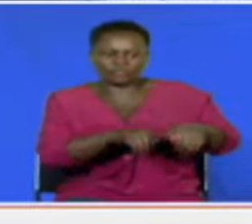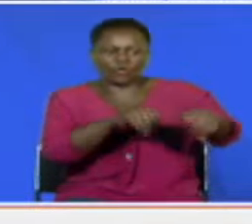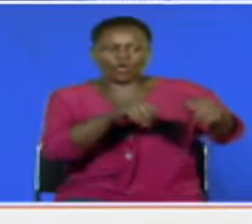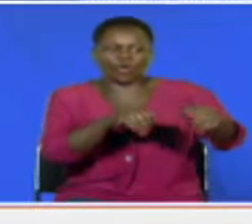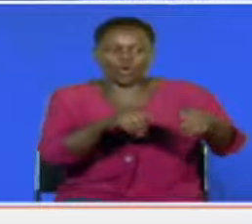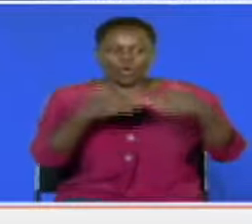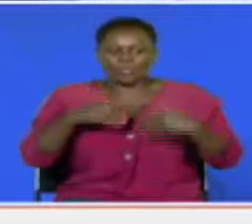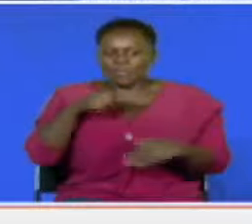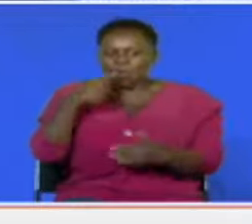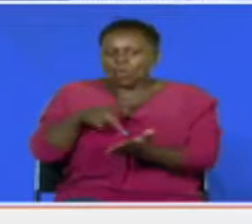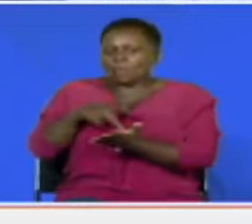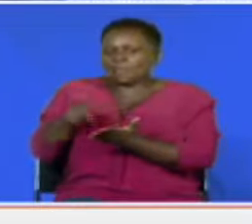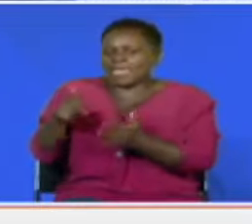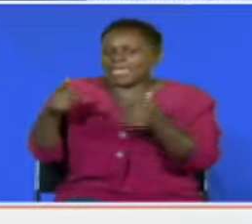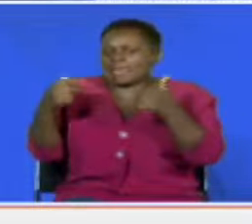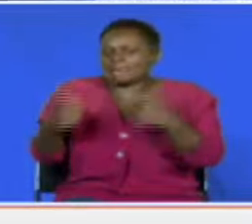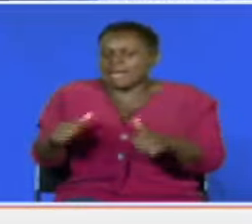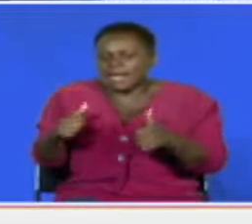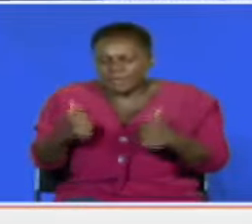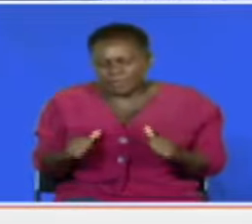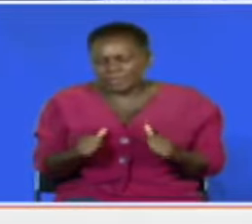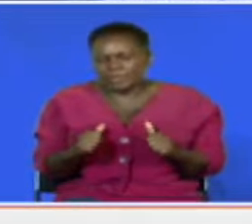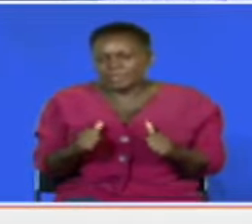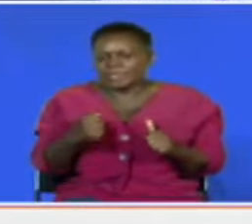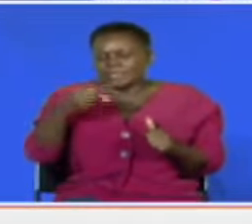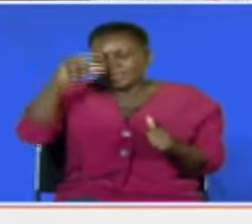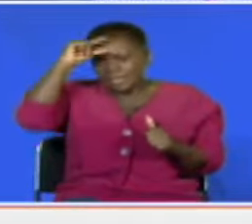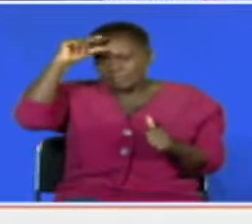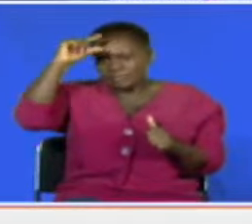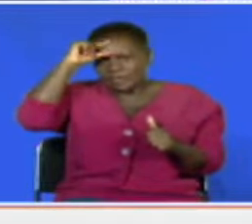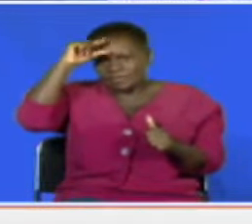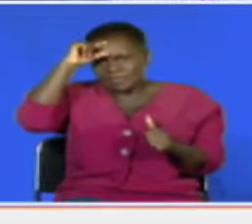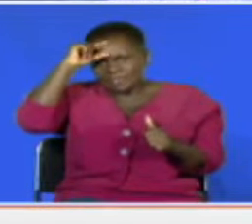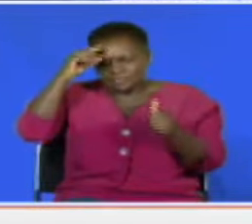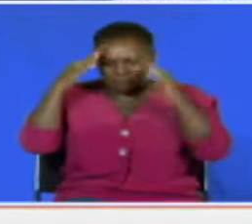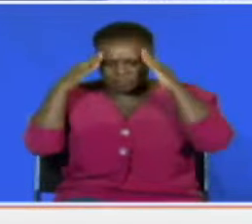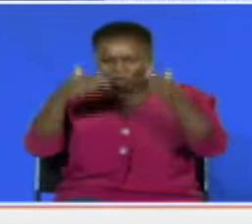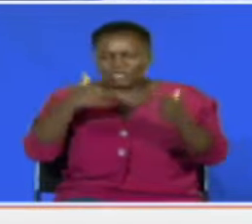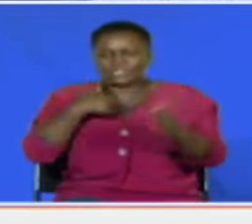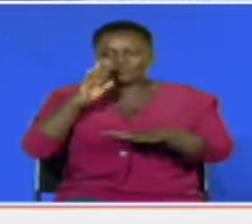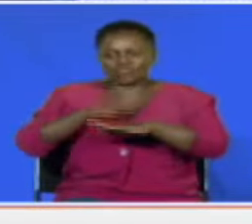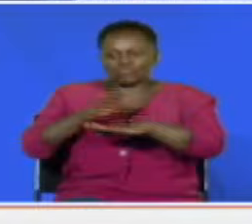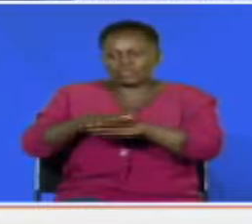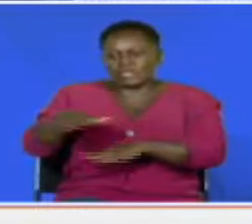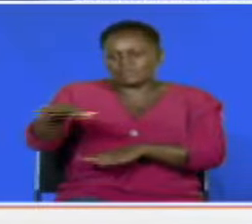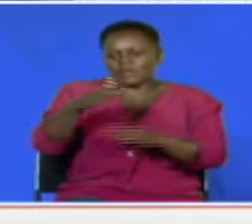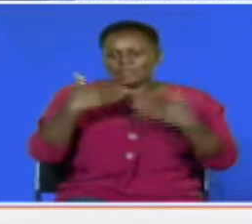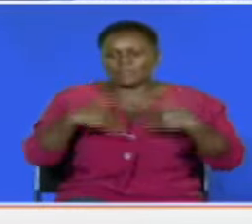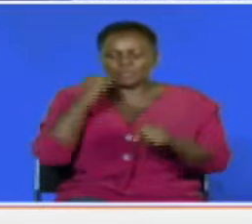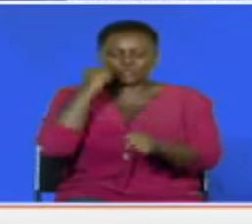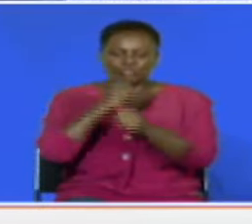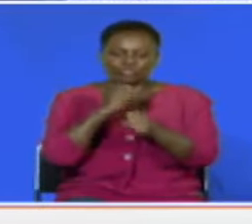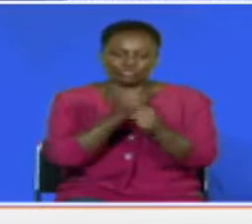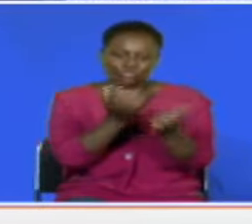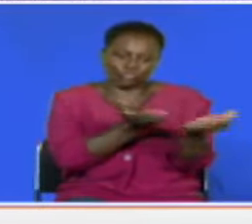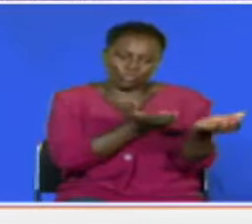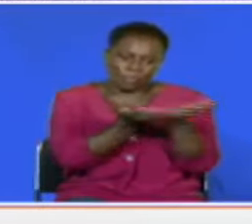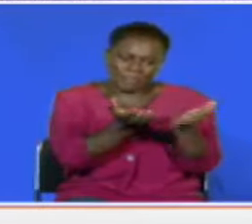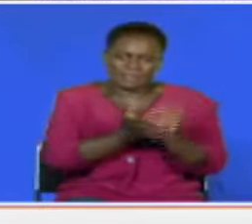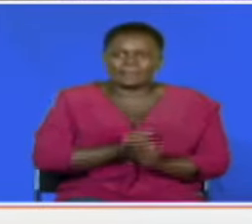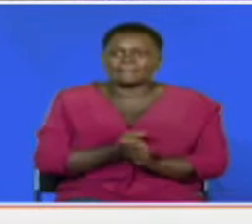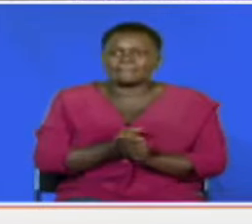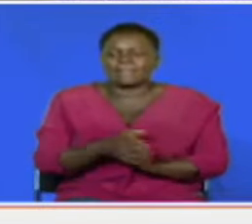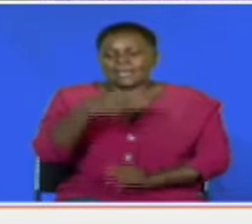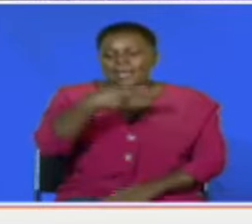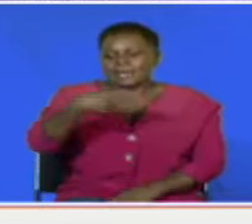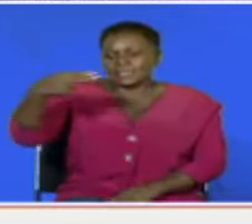Wakenya ambao hawajarejesha mikopo yao. Amesema serikali imejitolea kuweka mazingira mwafaka kwa watu kufanya biashara.